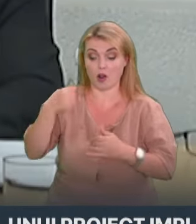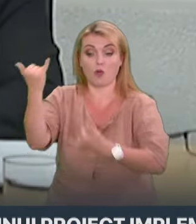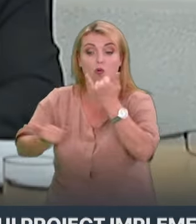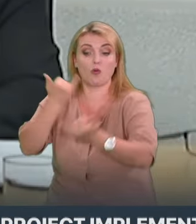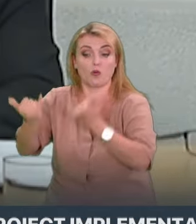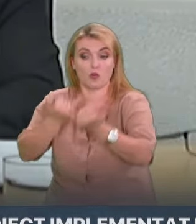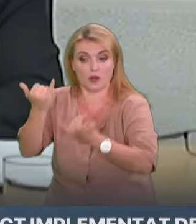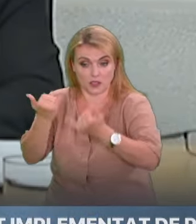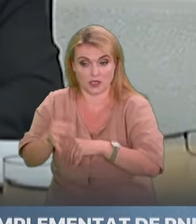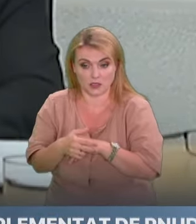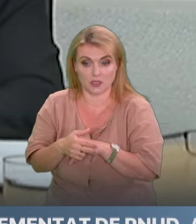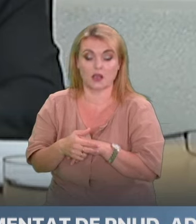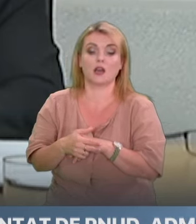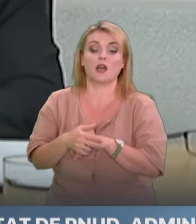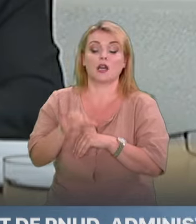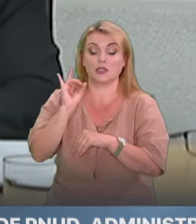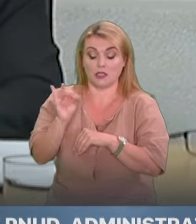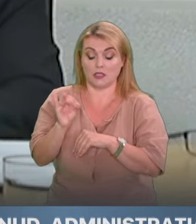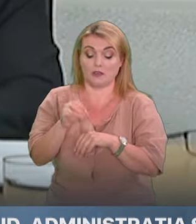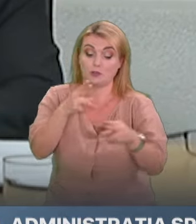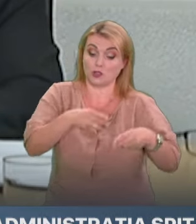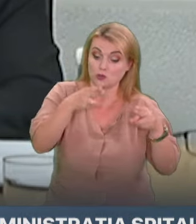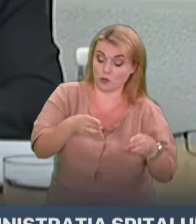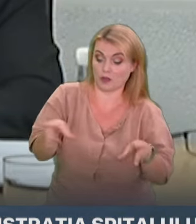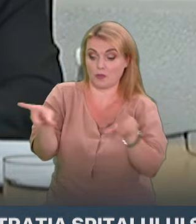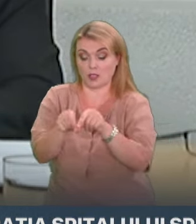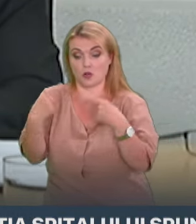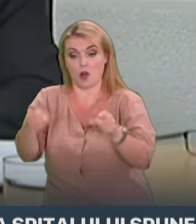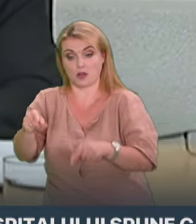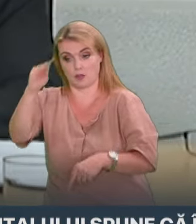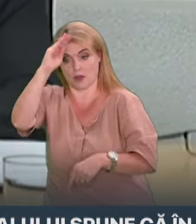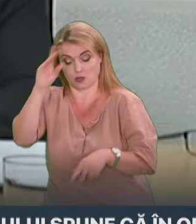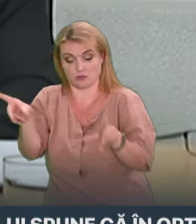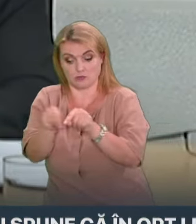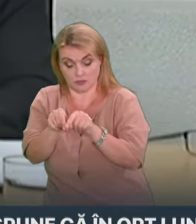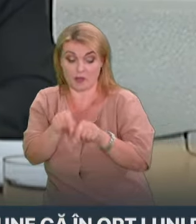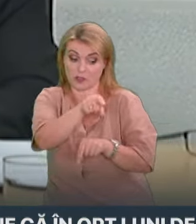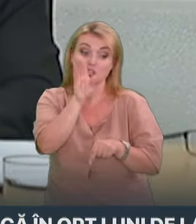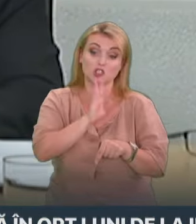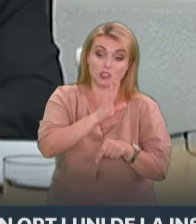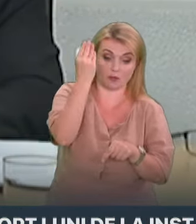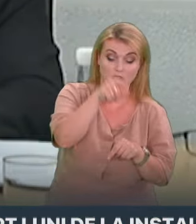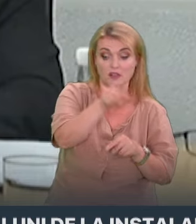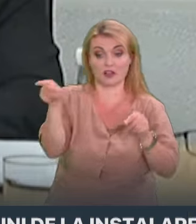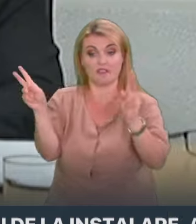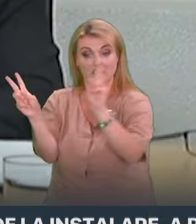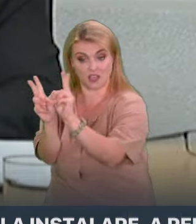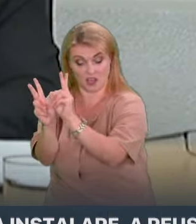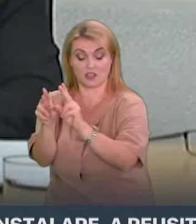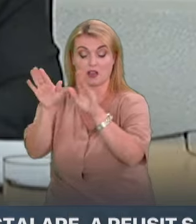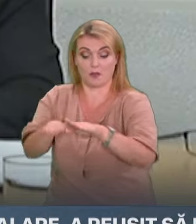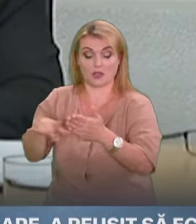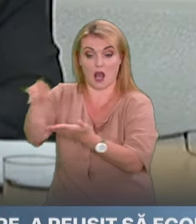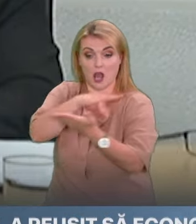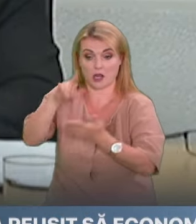1, anterior au mai fost pe teritoriul Republicii Moldova. Aceste persoane anterior au fost, conform